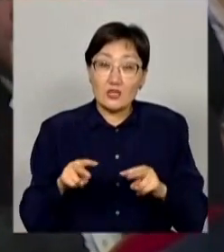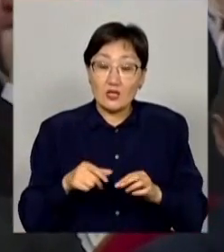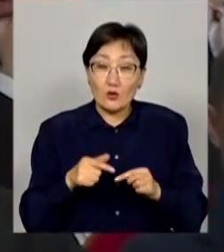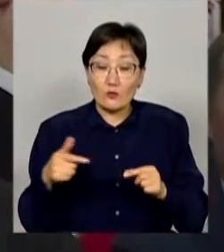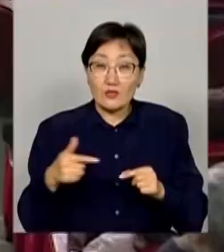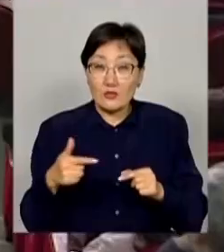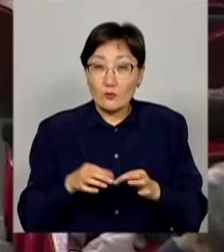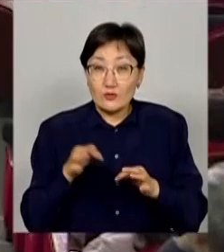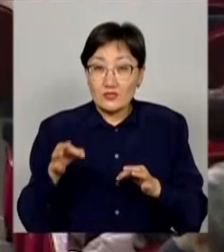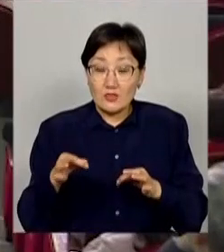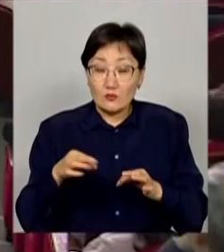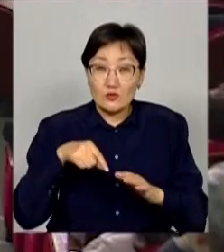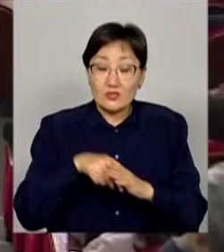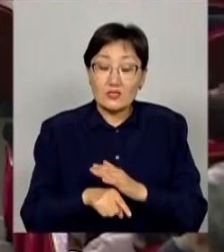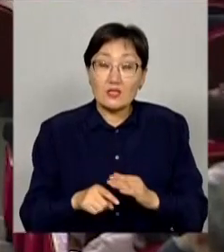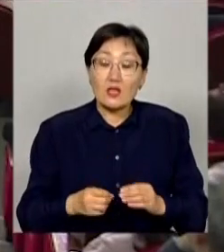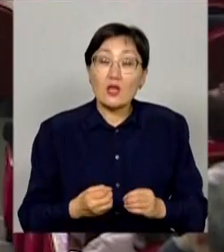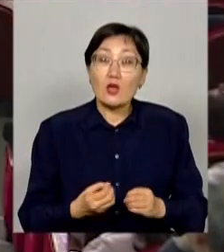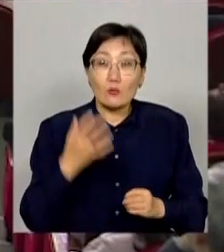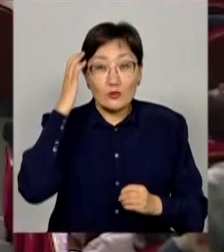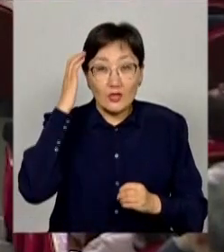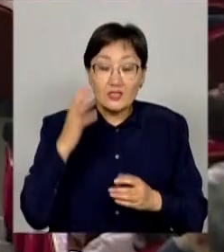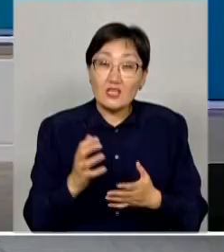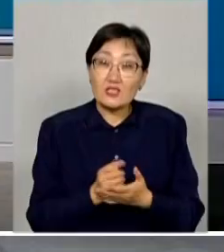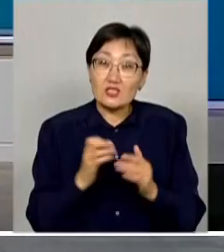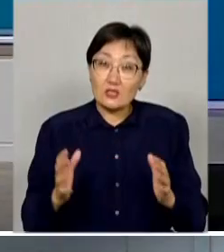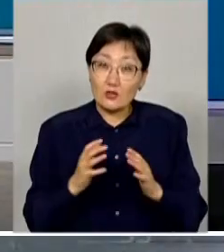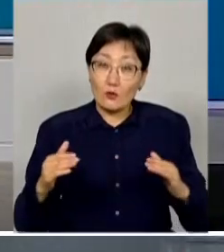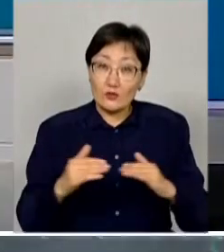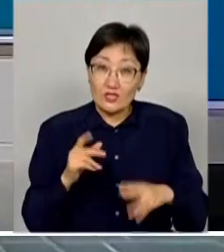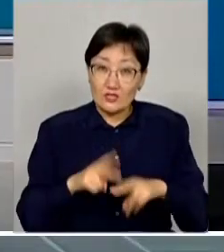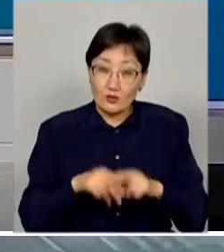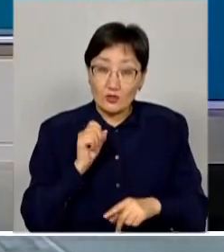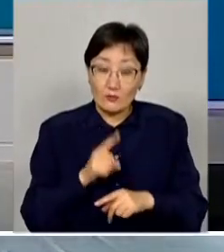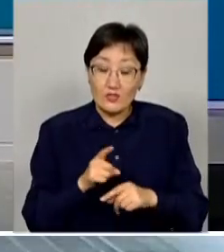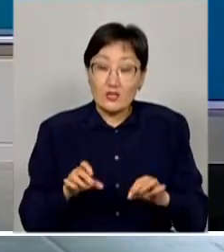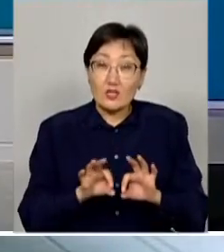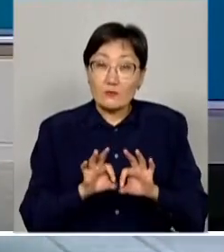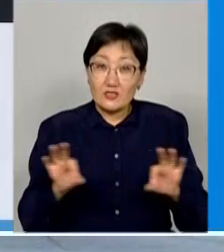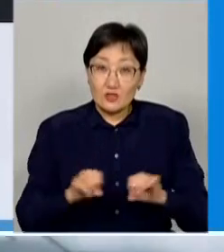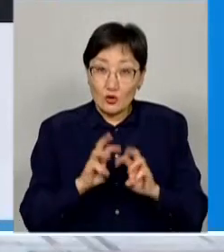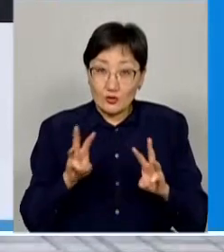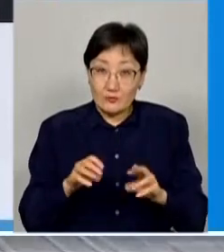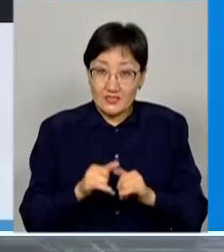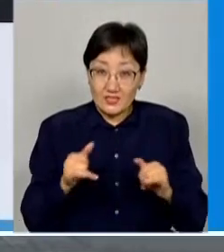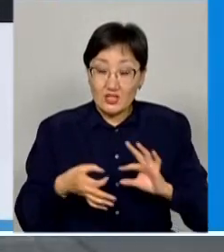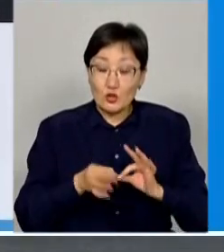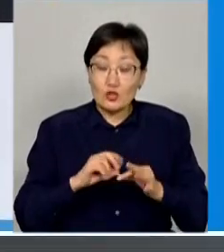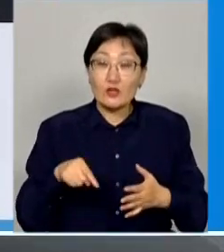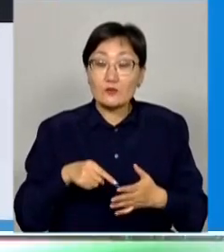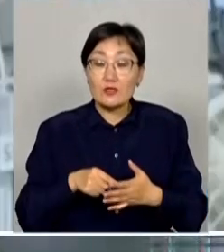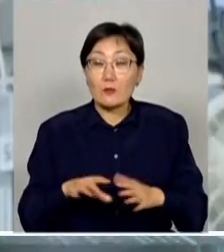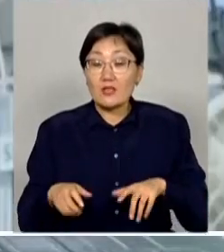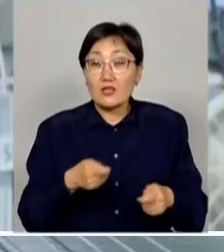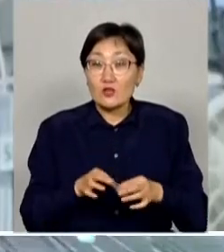жерінде үлкен мұнай қоймасын салу мәселесін қарастыруды тапсырам мен. Мұнайлы өңірдің инженерлік инфрақұрылымын дамытуда күрделі мәселе.